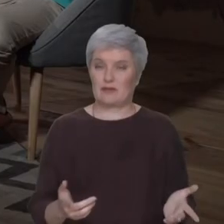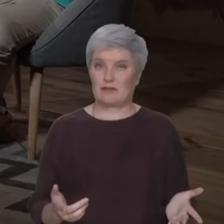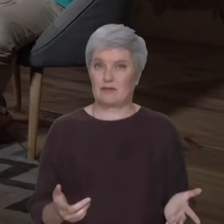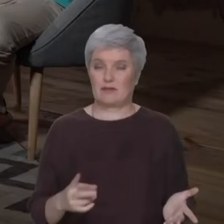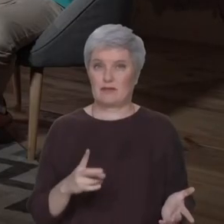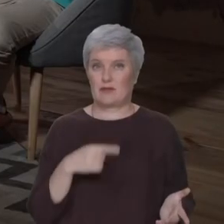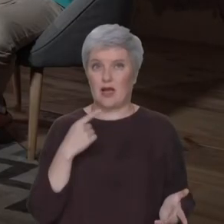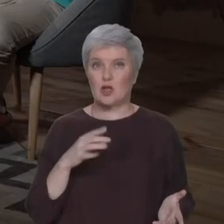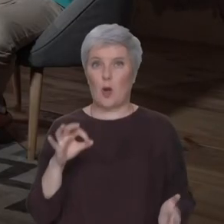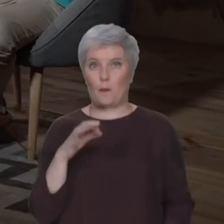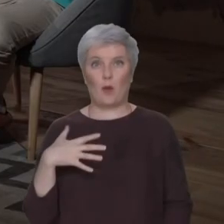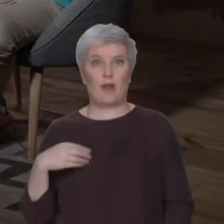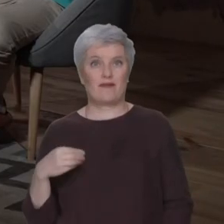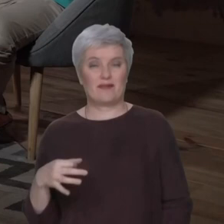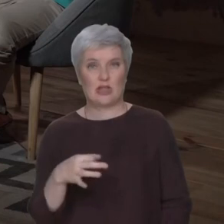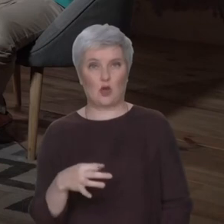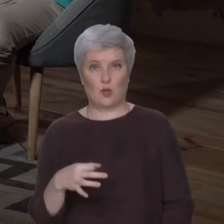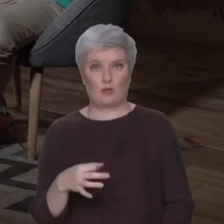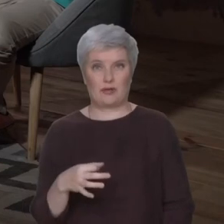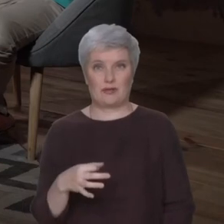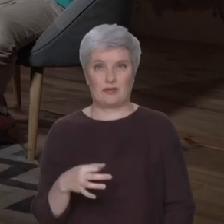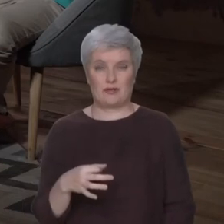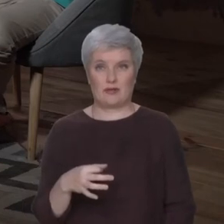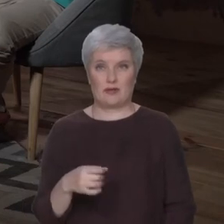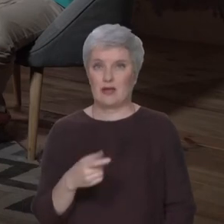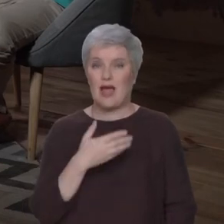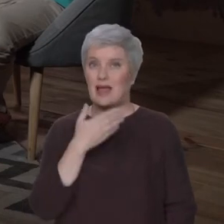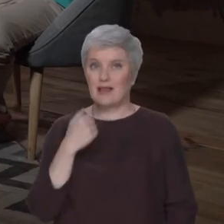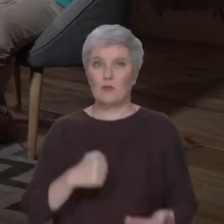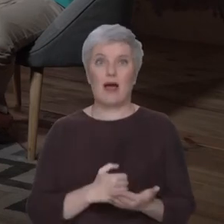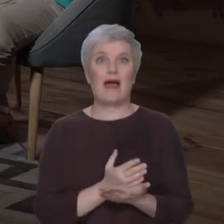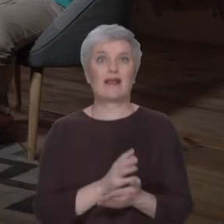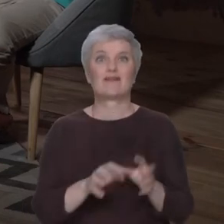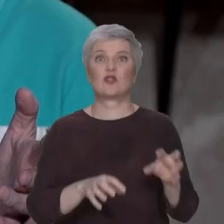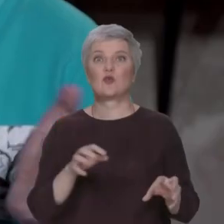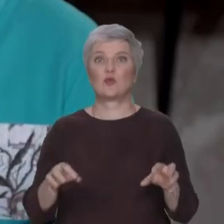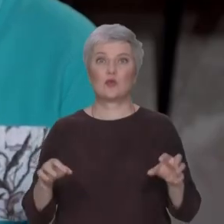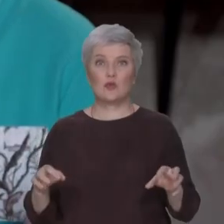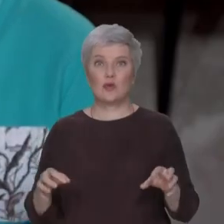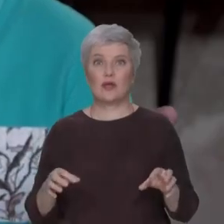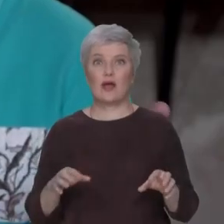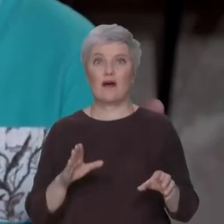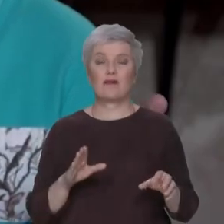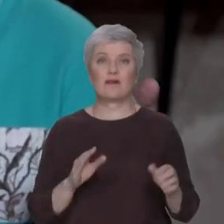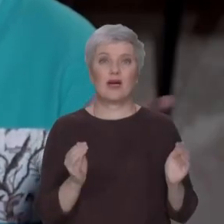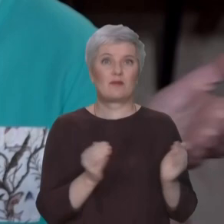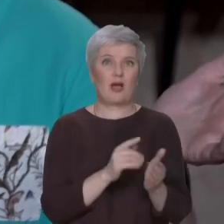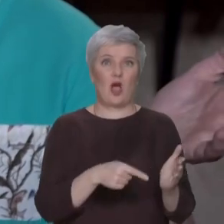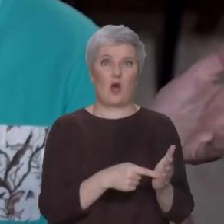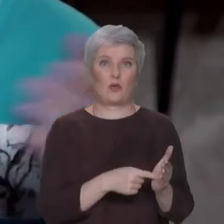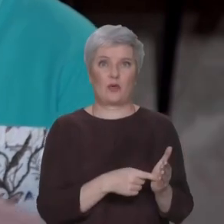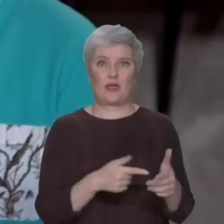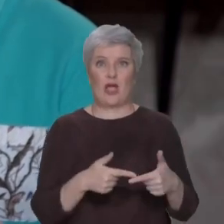вже не кажу про Львівську область, наприклад, да, тому що в Ужгороді, я думаю, немає інфраструктури достатньо для того, щоб прийняти велику кількість туристів. Просто готельних там номерів,